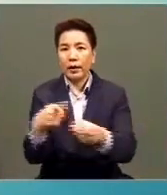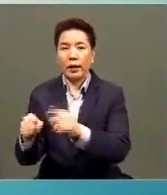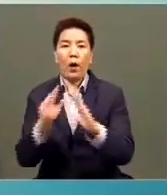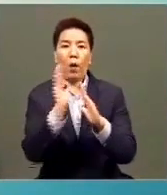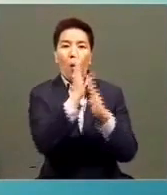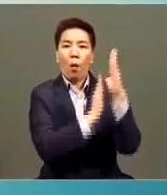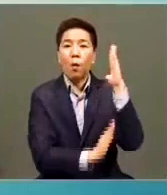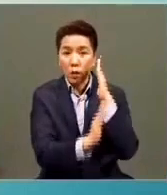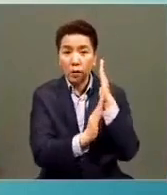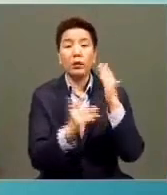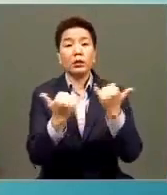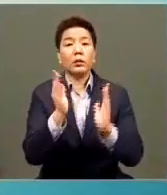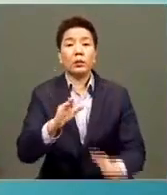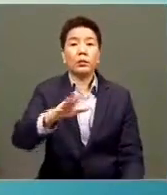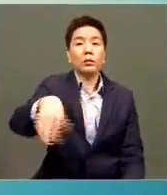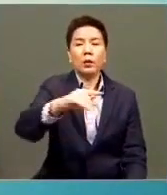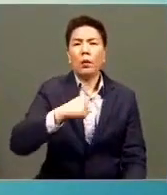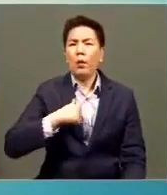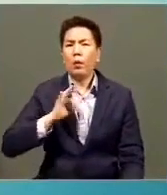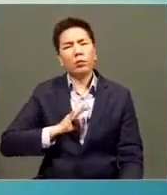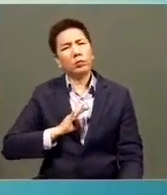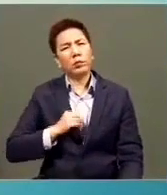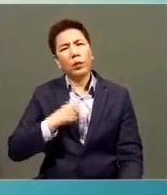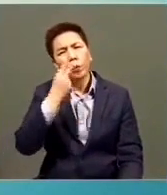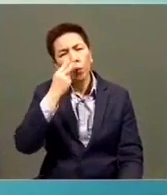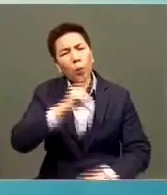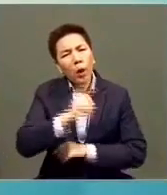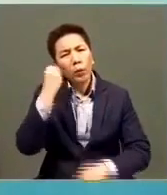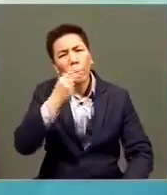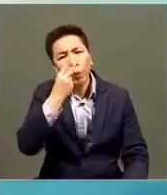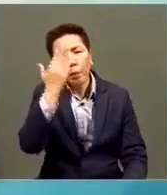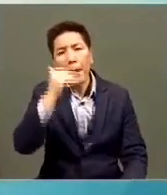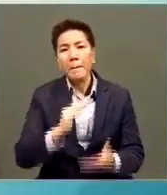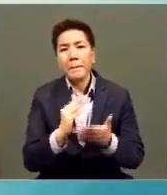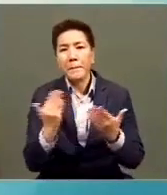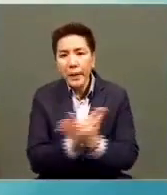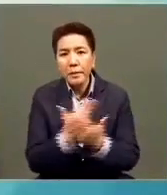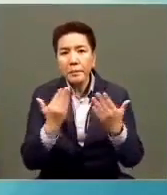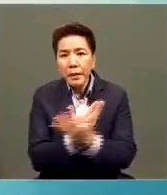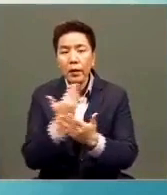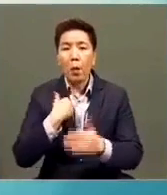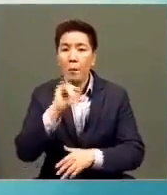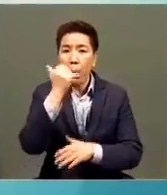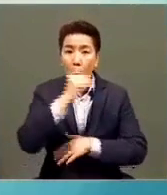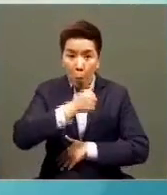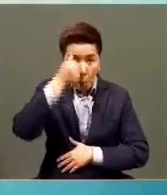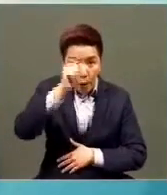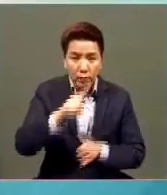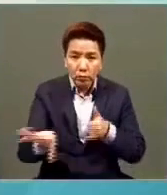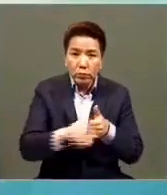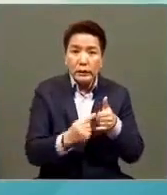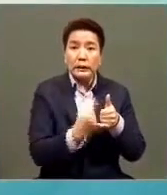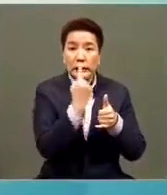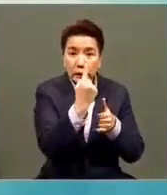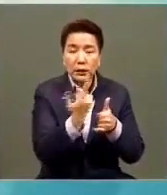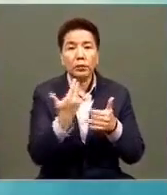ที่นั้นๆและทุกท่านอาจจะรู้สึกว่าทำไมต้องดูทุกวันเพราะว่าสถานการณ์เปลี่ยนรายวันนะคะบางวัน1รายบางวันก็อาจจะเพิ่ม